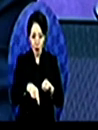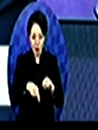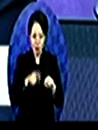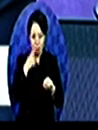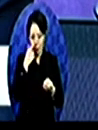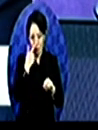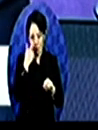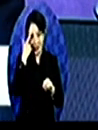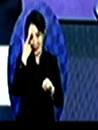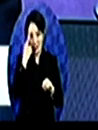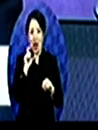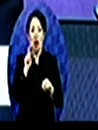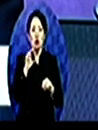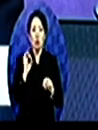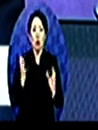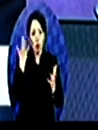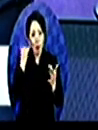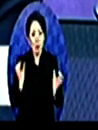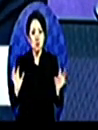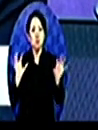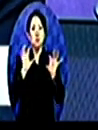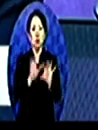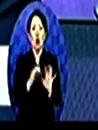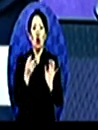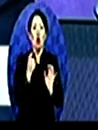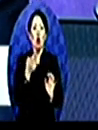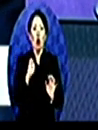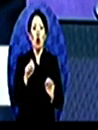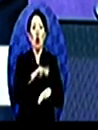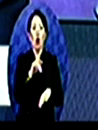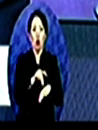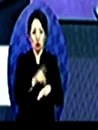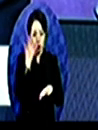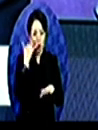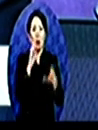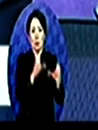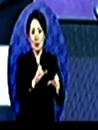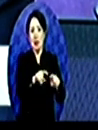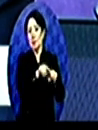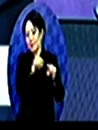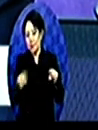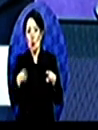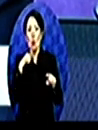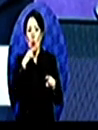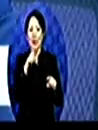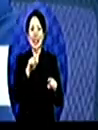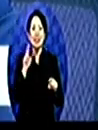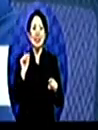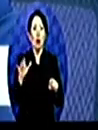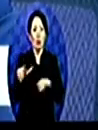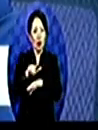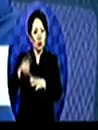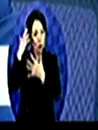экспог Хөх хотод зохион байгуулахаас гадна өргөжүүлж Улаан Цав хотод зохион байгуулахаар болоод байна.